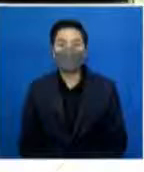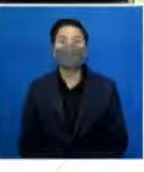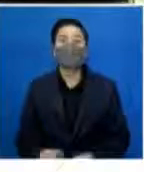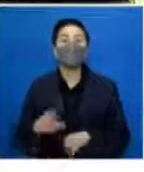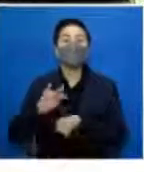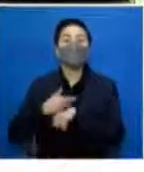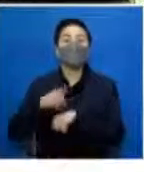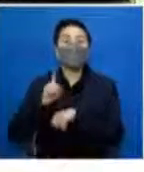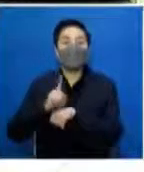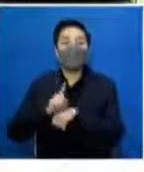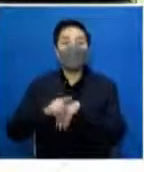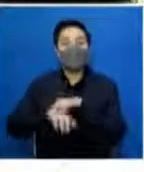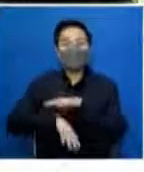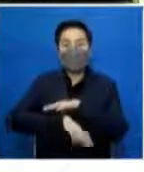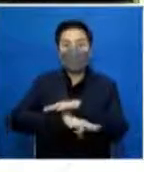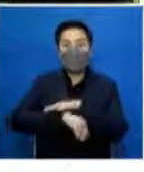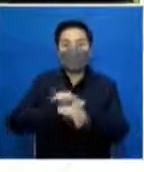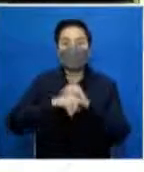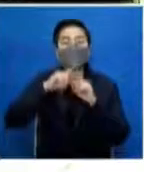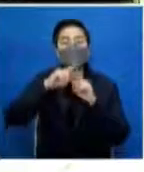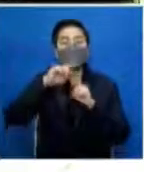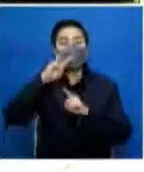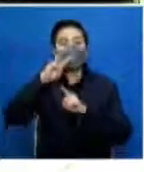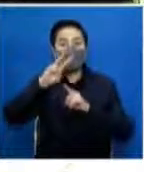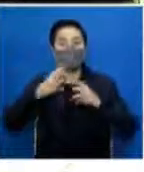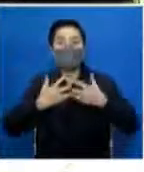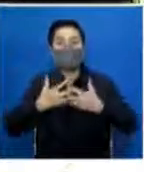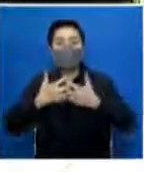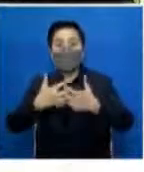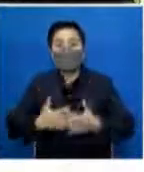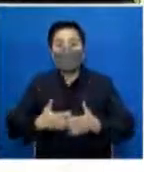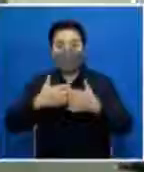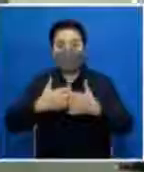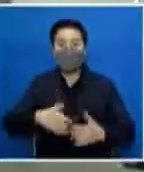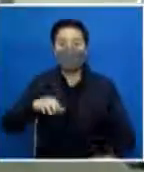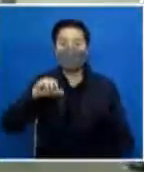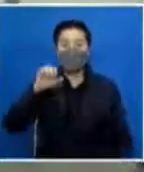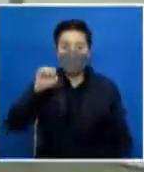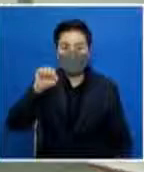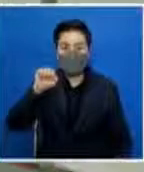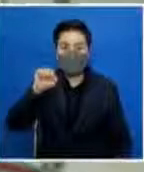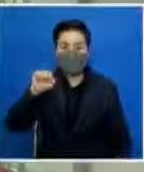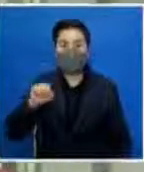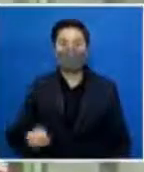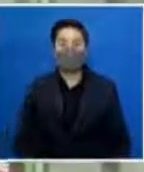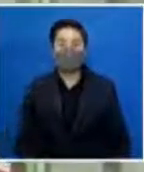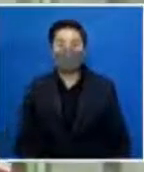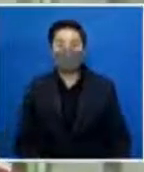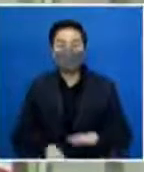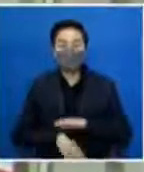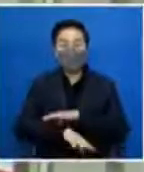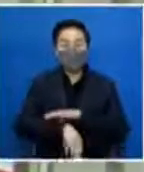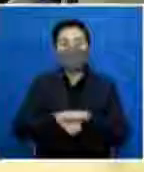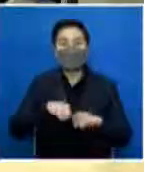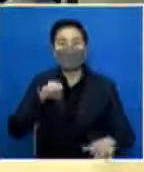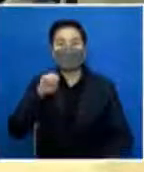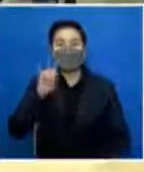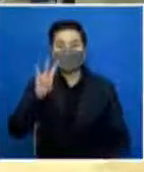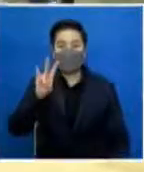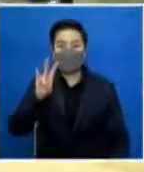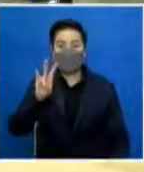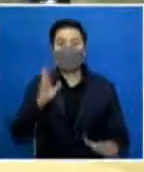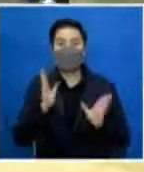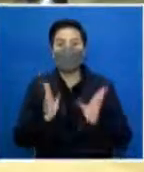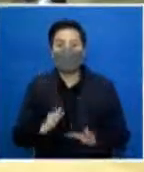ประธานกรรมการสุ่มจับลูกบอลลูกที่6ใช้กับเครื่องออกรางวัลหลักแสนหมายเลข7